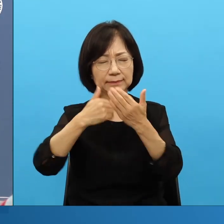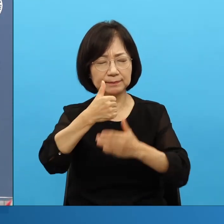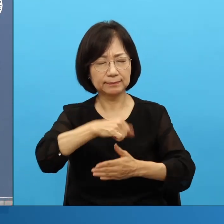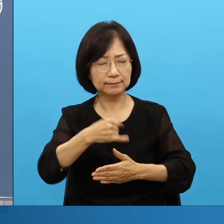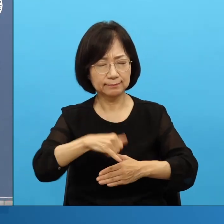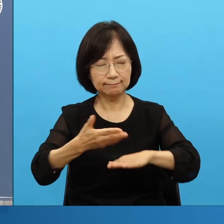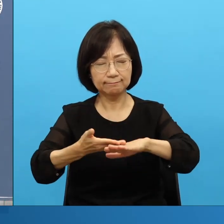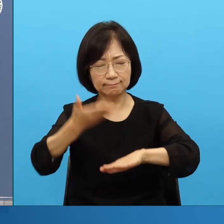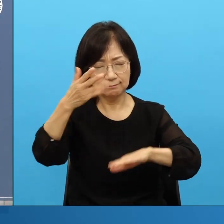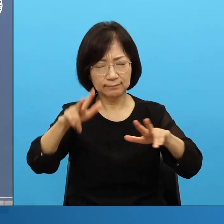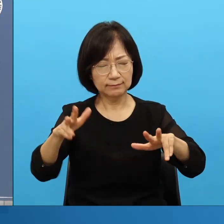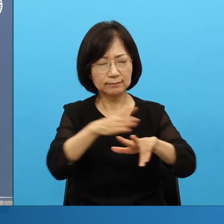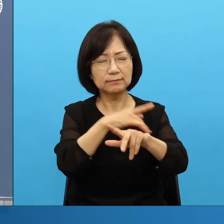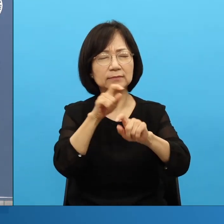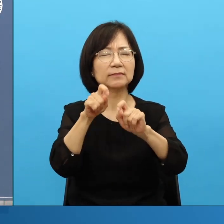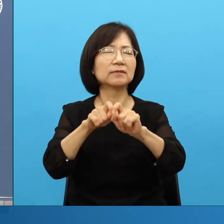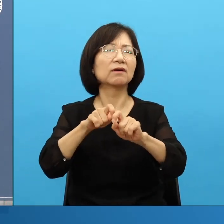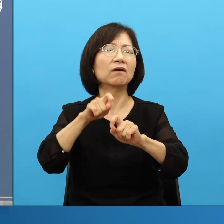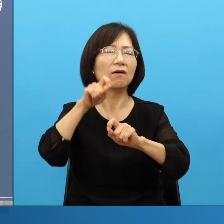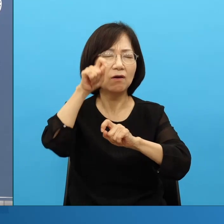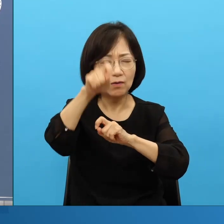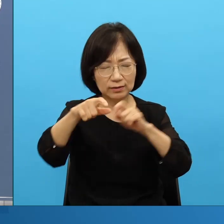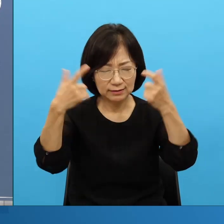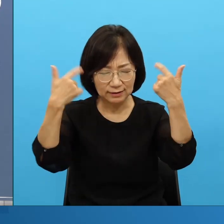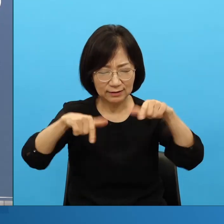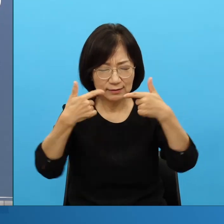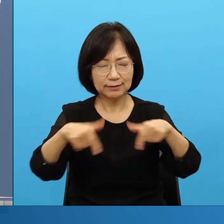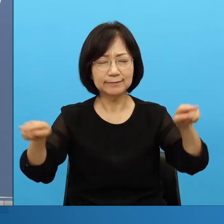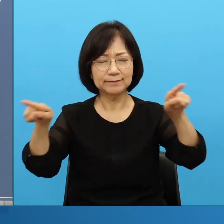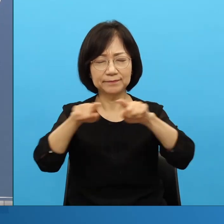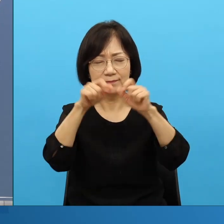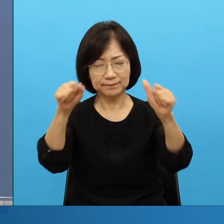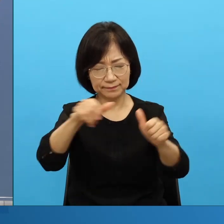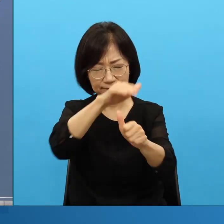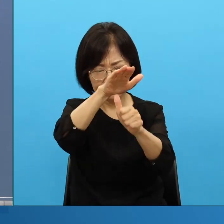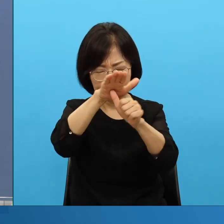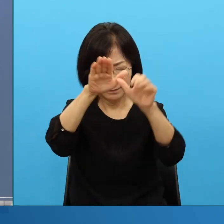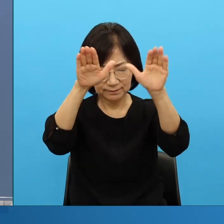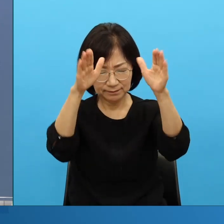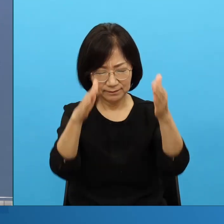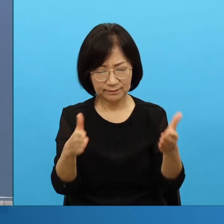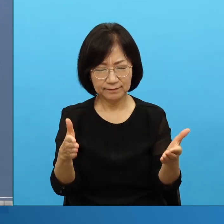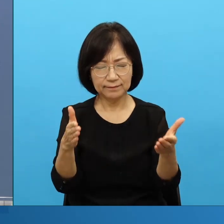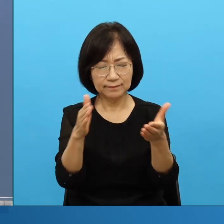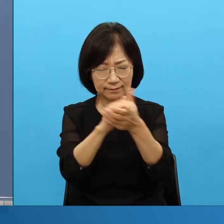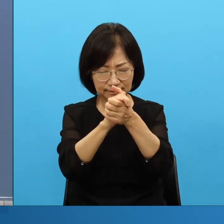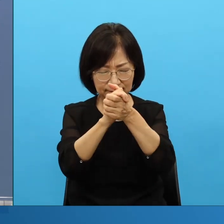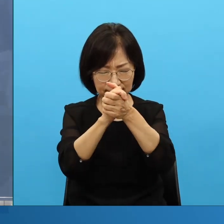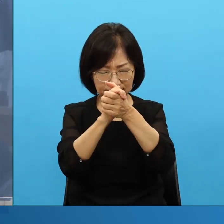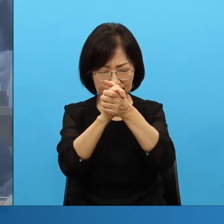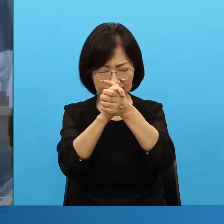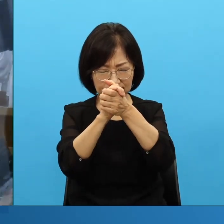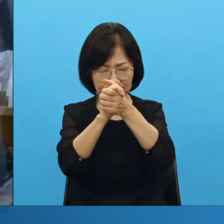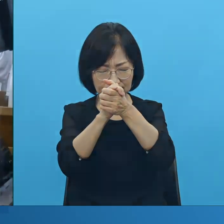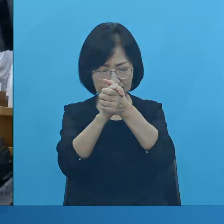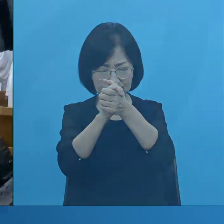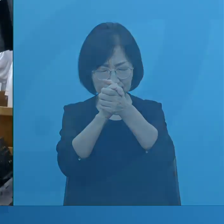God. 지금부터 영원까지 May you be with them both now, 항상 함께 계실지어다. always, and forevermore. Amen.